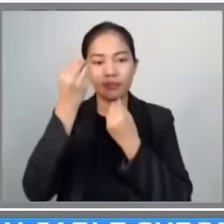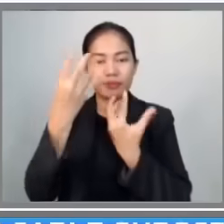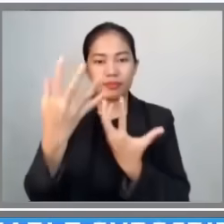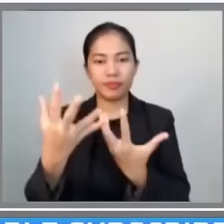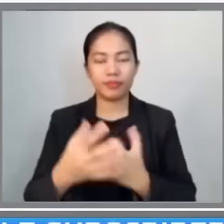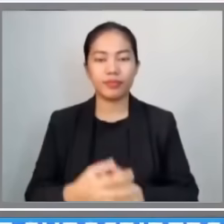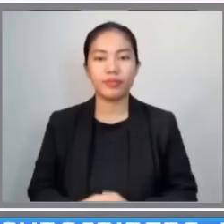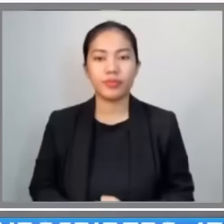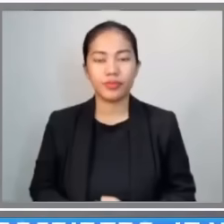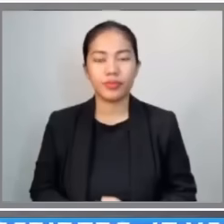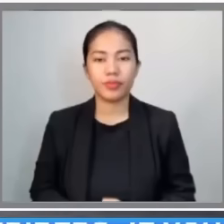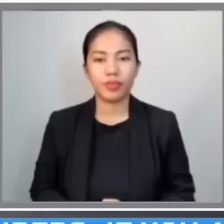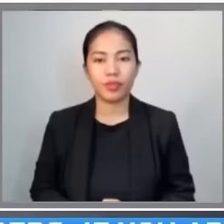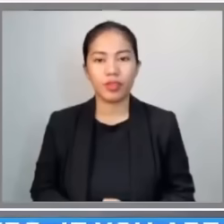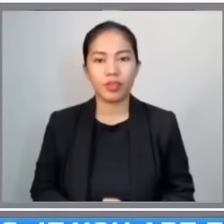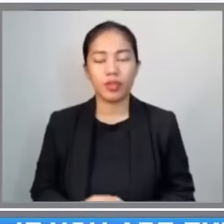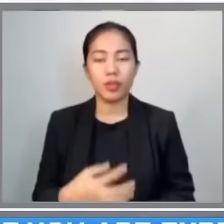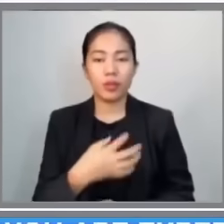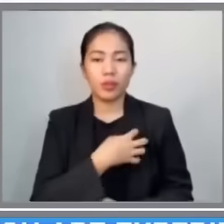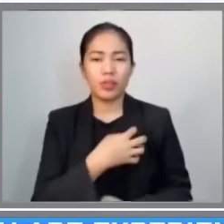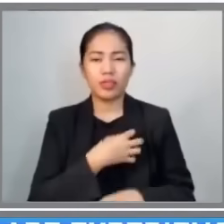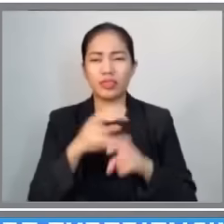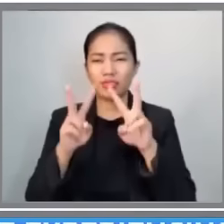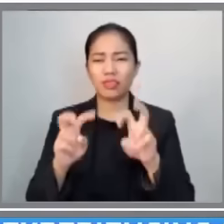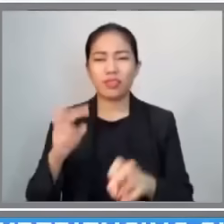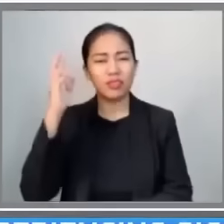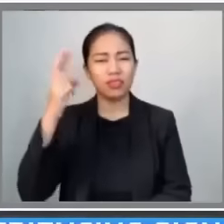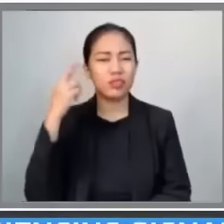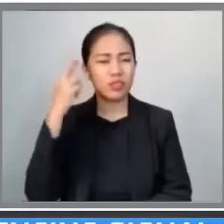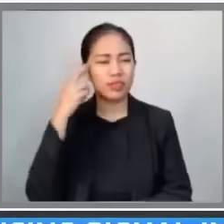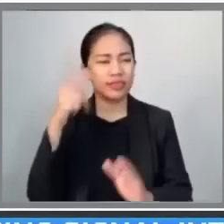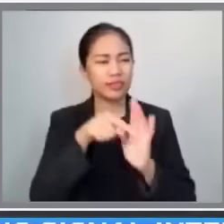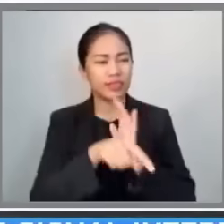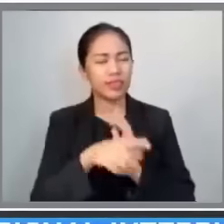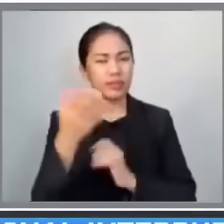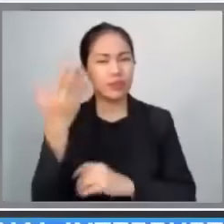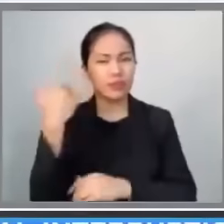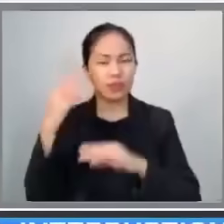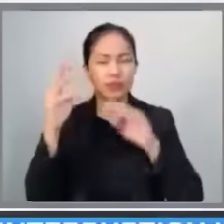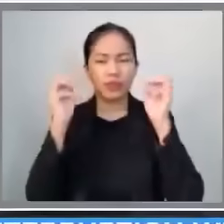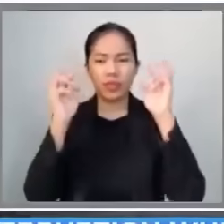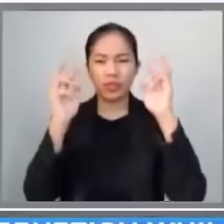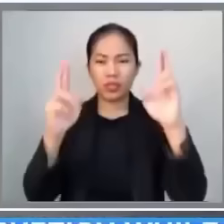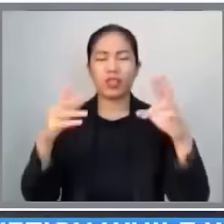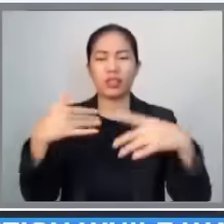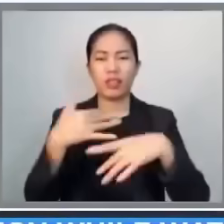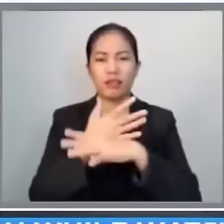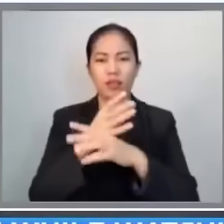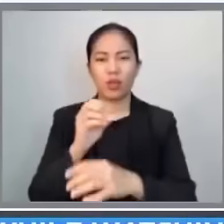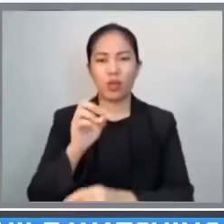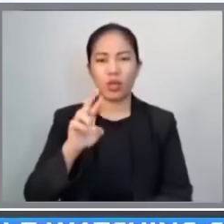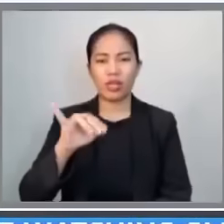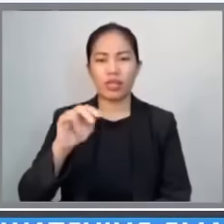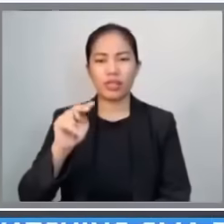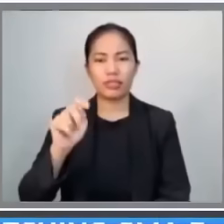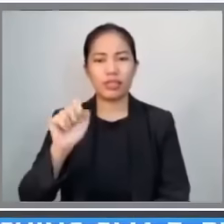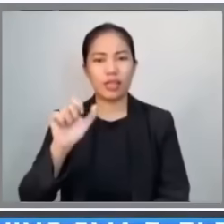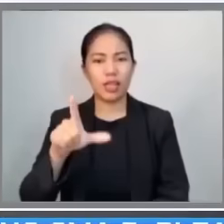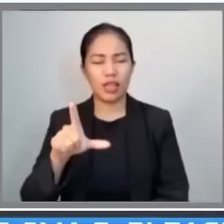Inaalam na ng pulisya ang motibo sa pagpatay sa dating alkalde ng Katiil, Davao Oriental na si Giselo